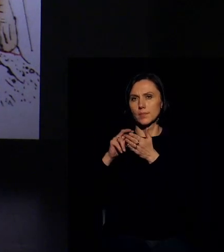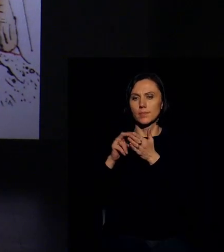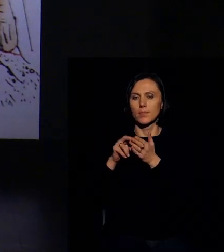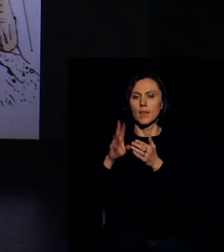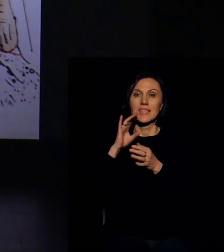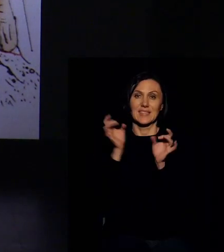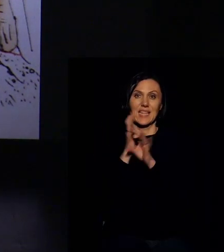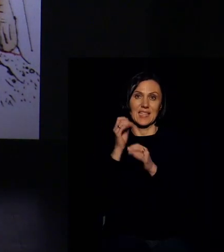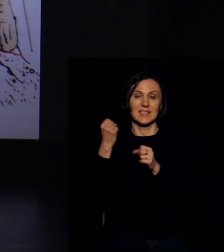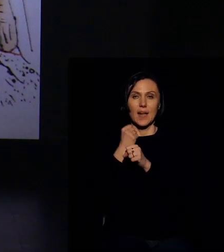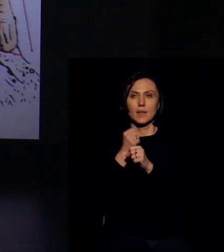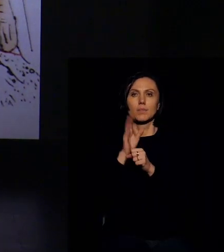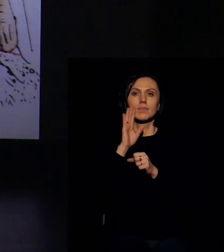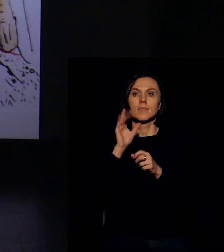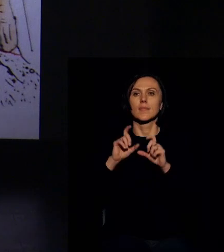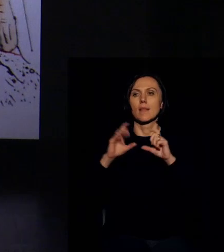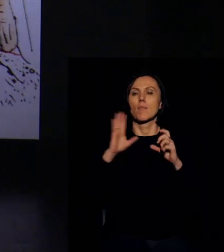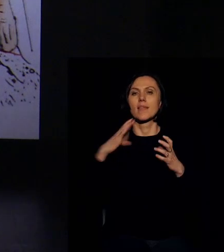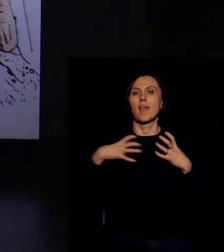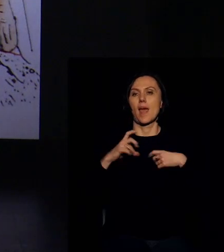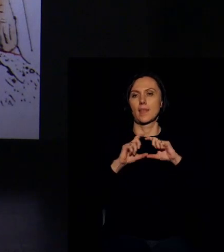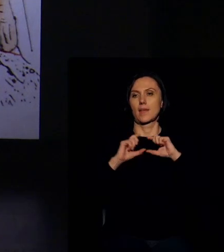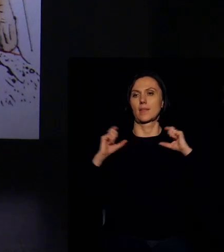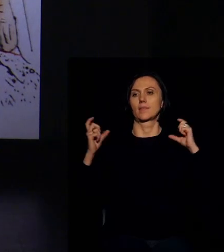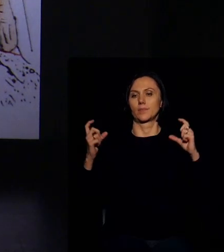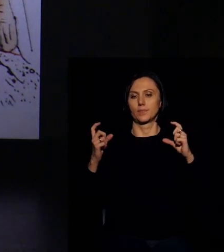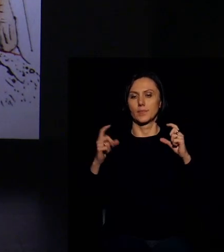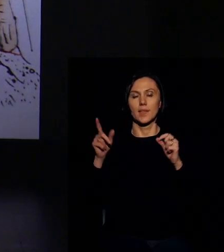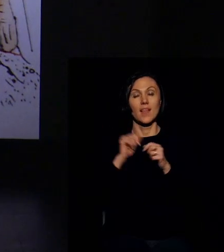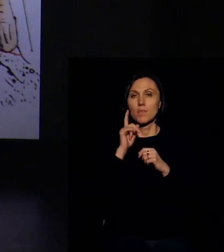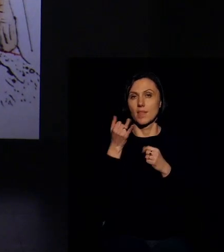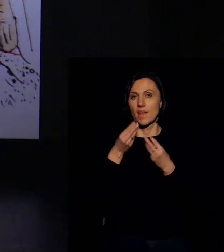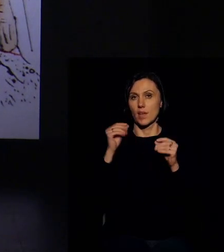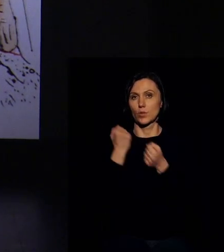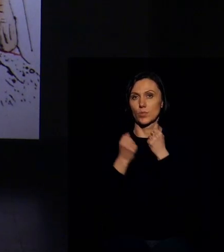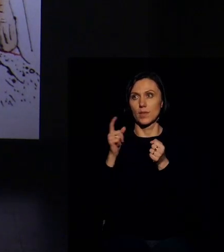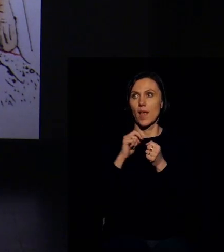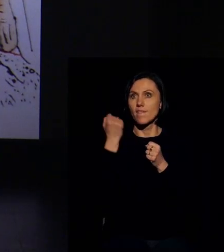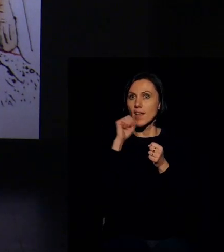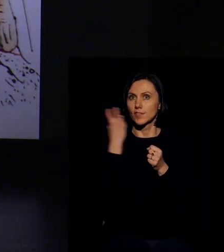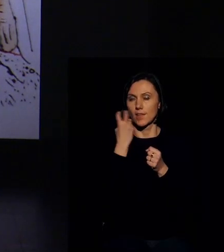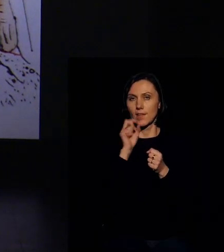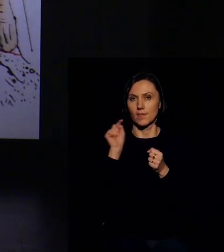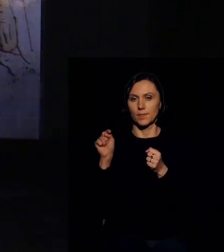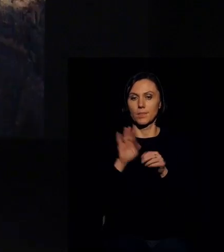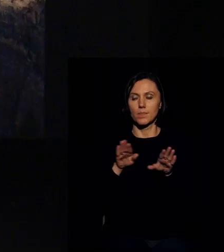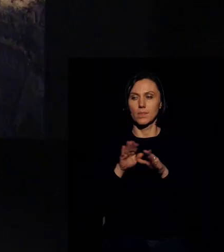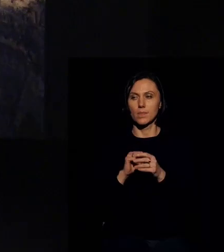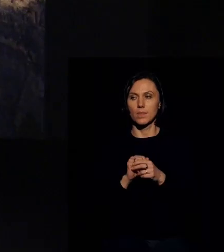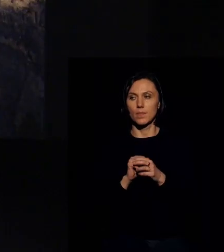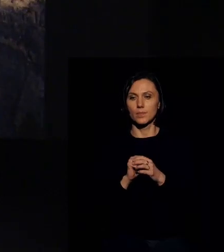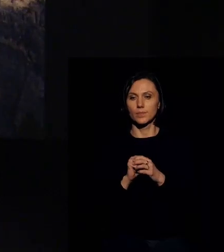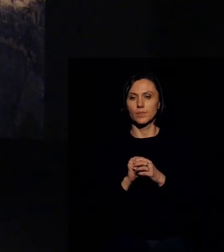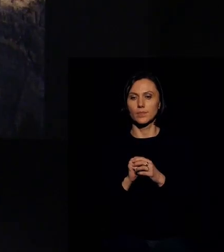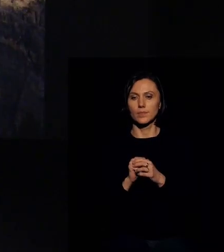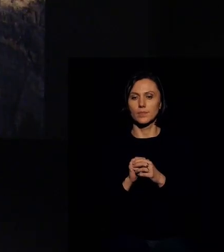skalnego zwanego amfiteatrem i tam są jakby największe trudności, największa atrakcyjność tej właśnie